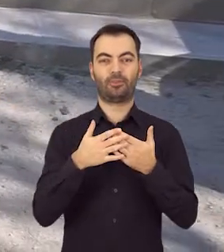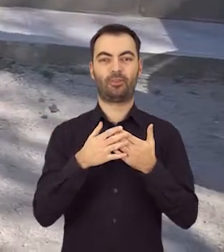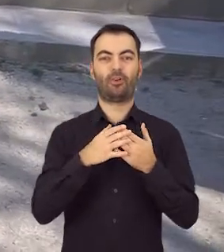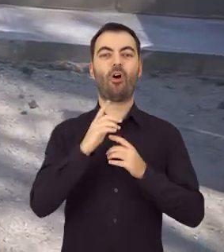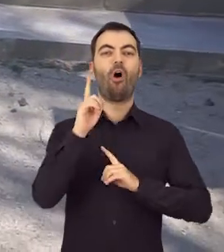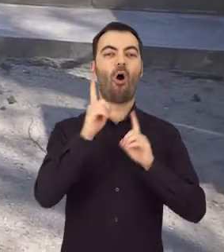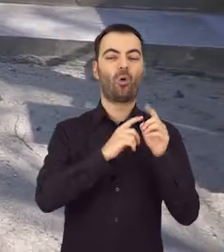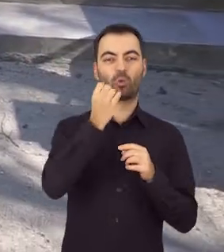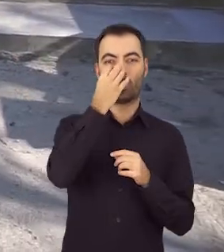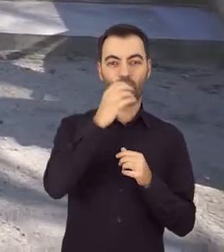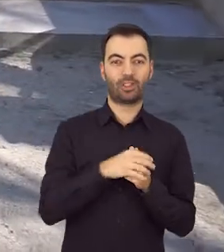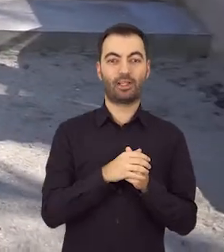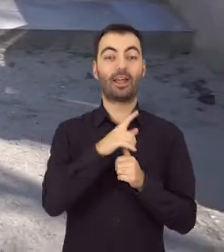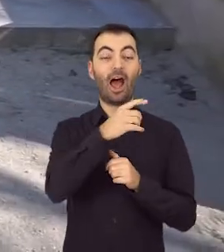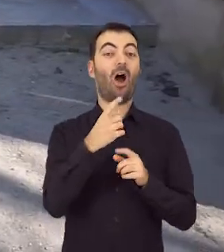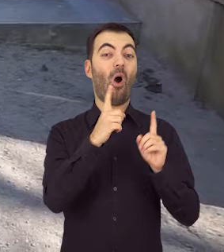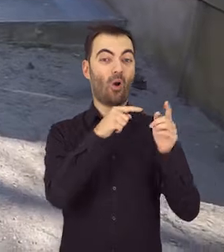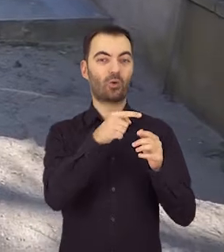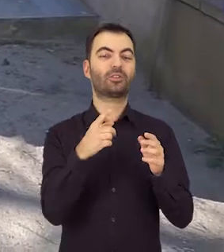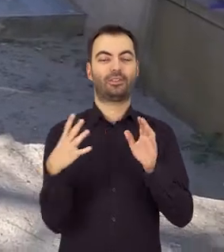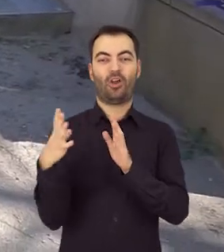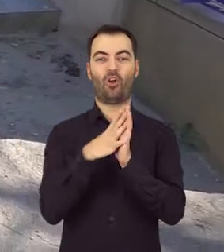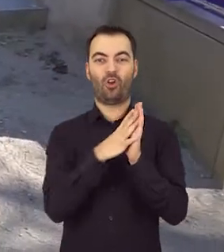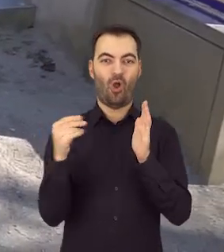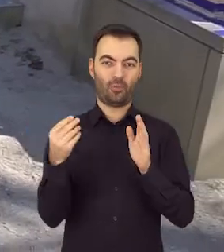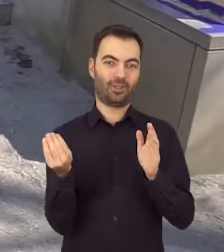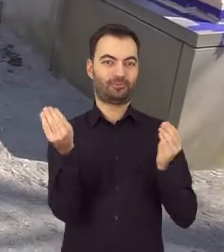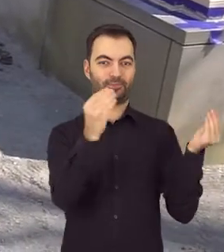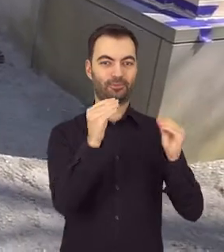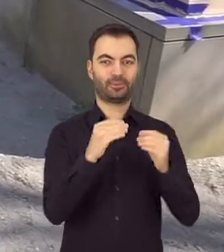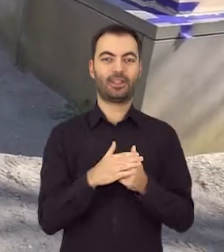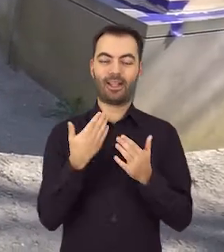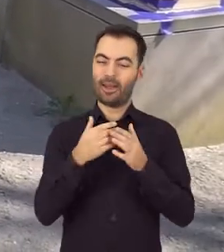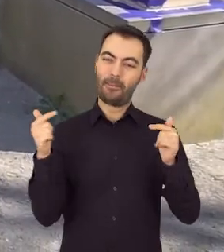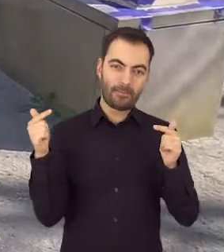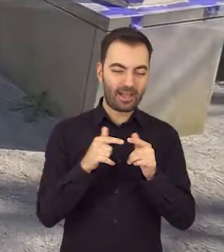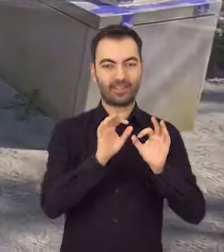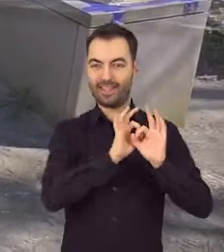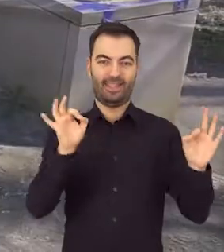nieopodal ogrodu różanego, gdzie stanęły ich ceramiczne kopie, wpisując się w